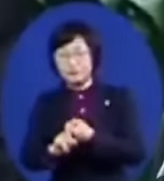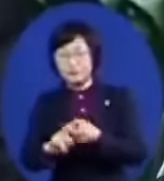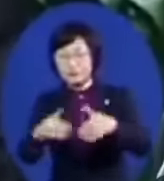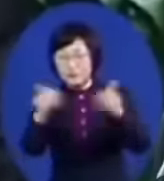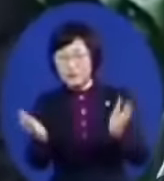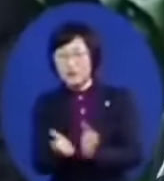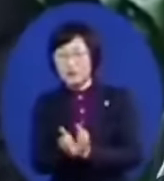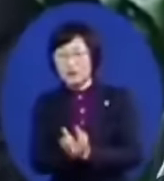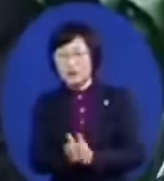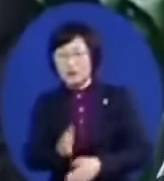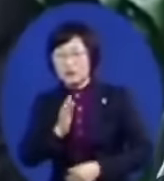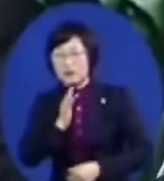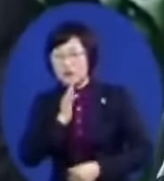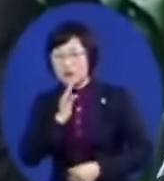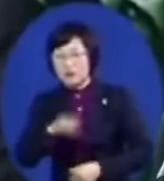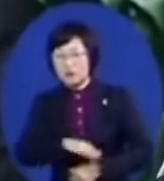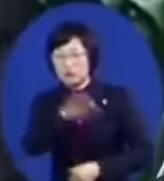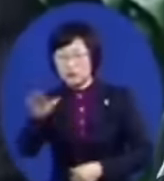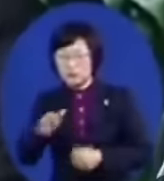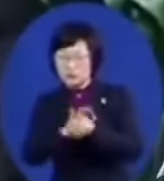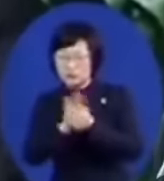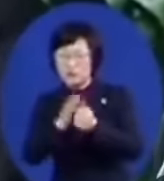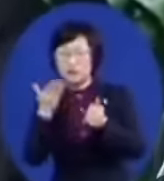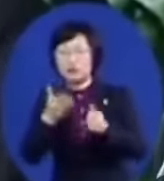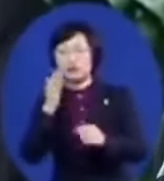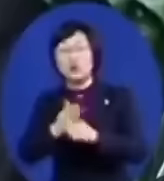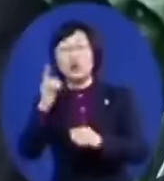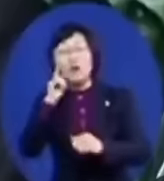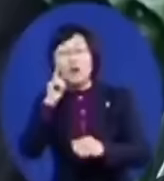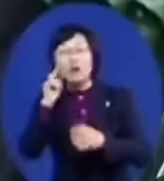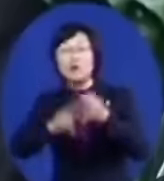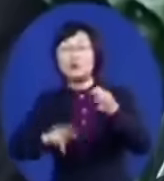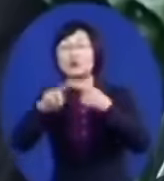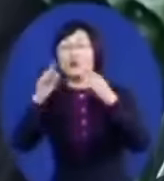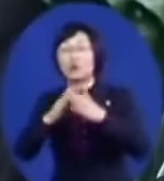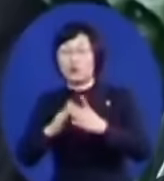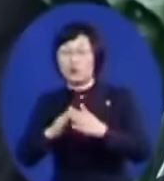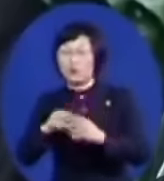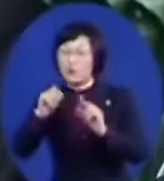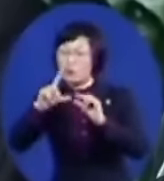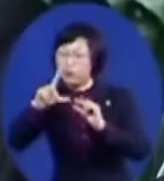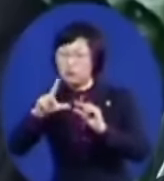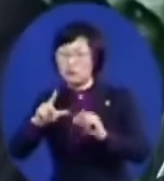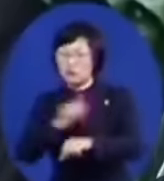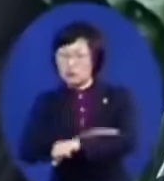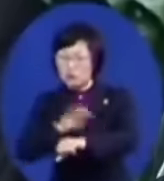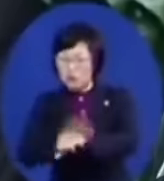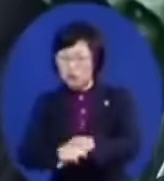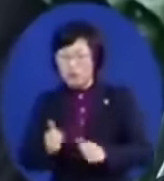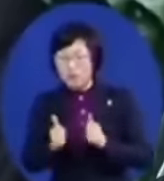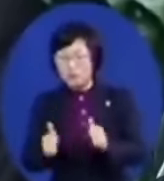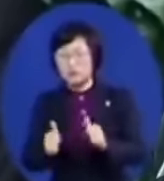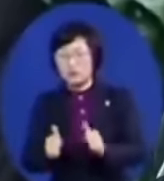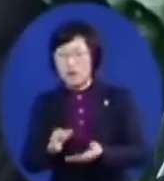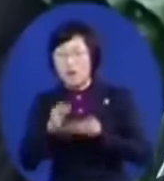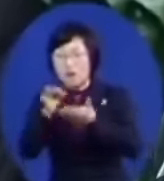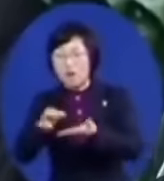직접으로 구제를 하고 있는데 왜냐하면 우리 교회 교인들이 평균적으로 다 잘 살고 열심히 하나님께 물질을 드리기 때문에 그런